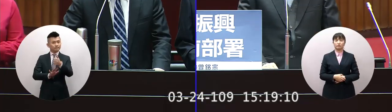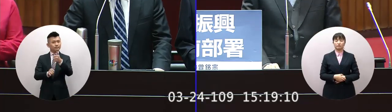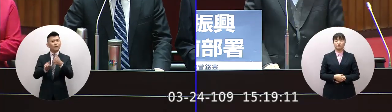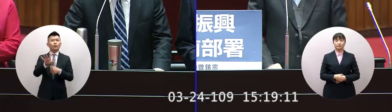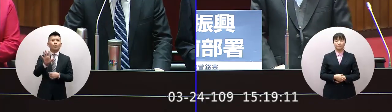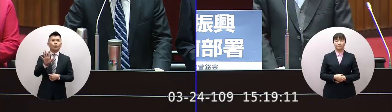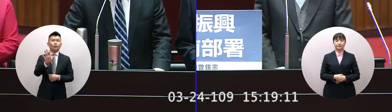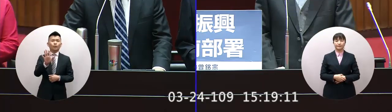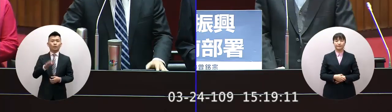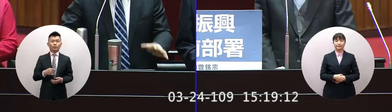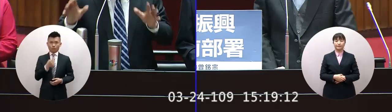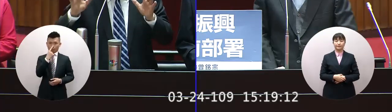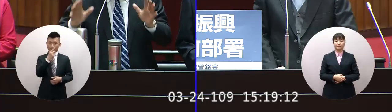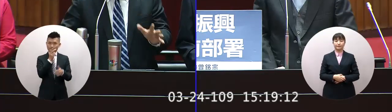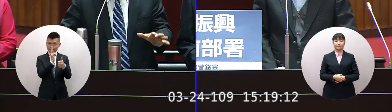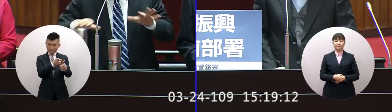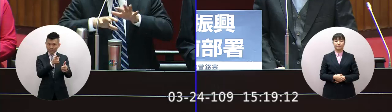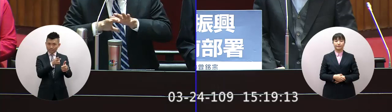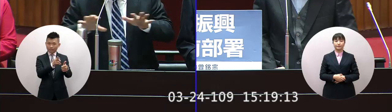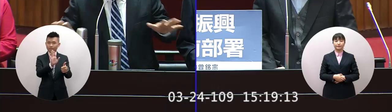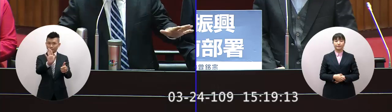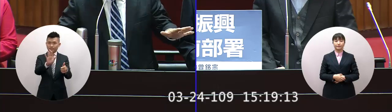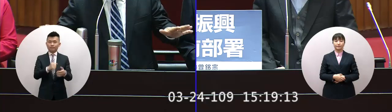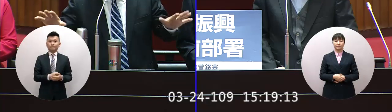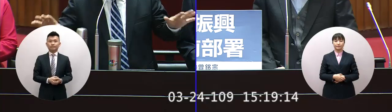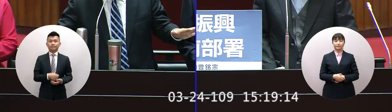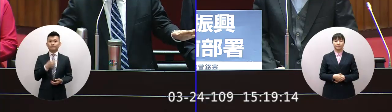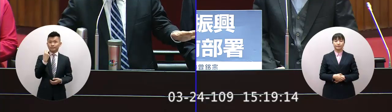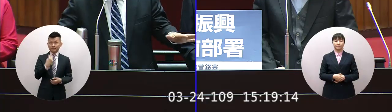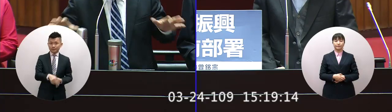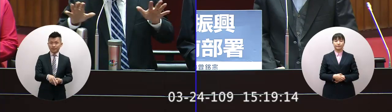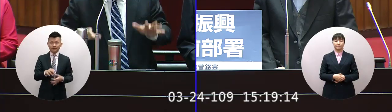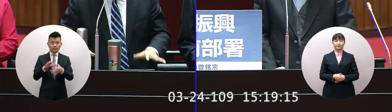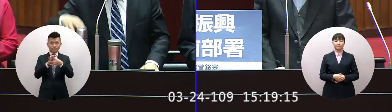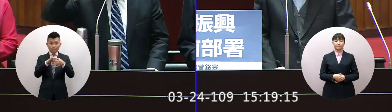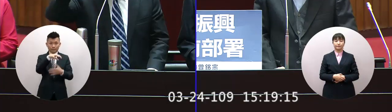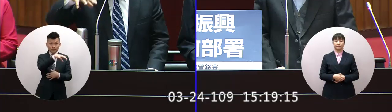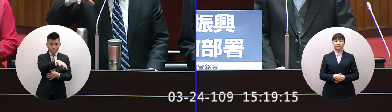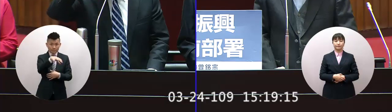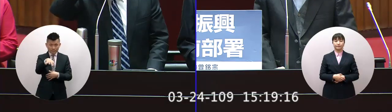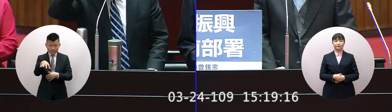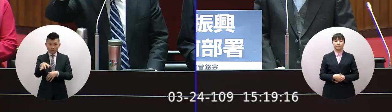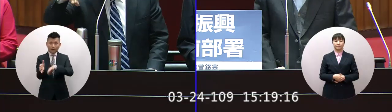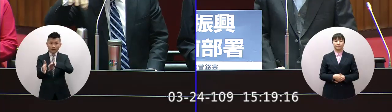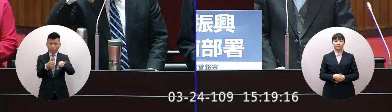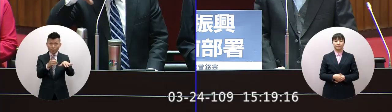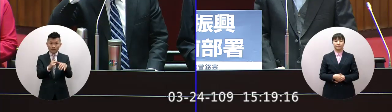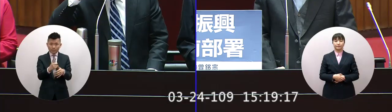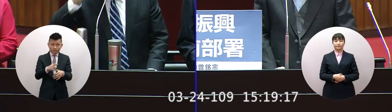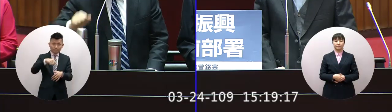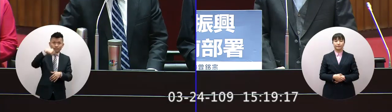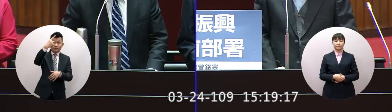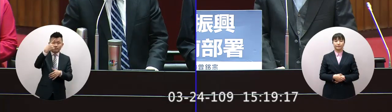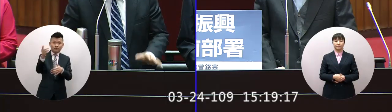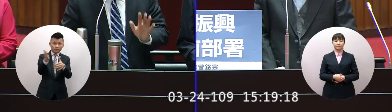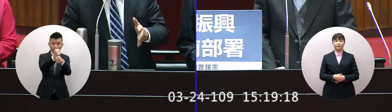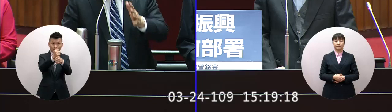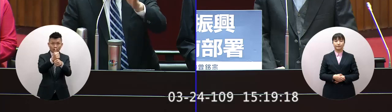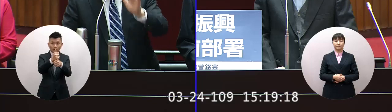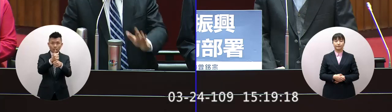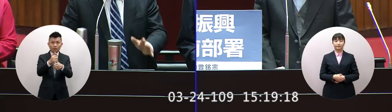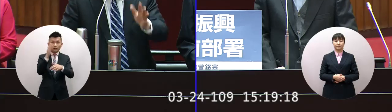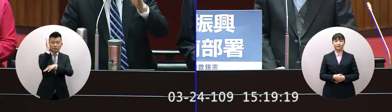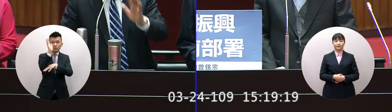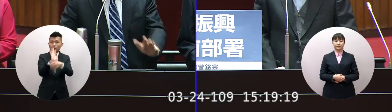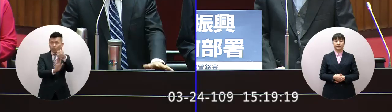有啦，我有指定啊，个专门。规个相关部的机关，顶管阁一个政委统合，有